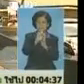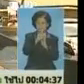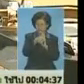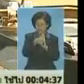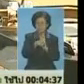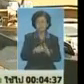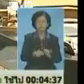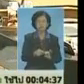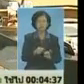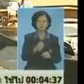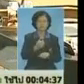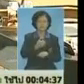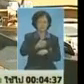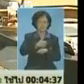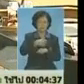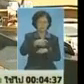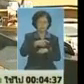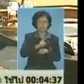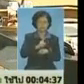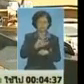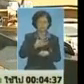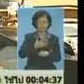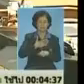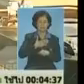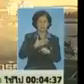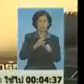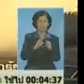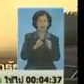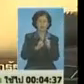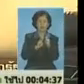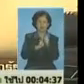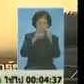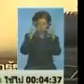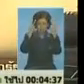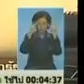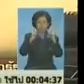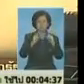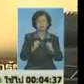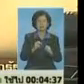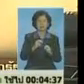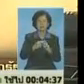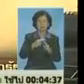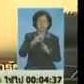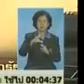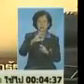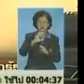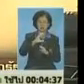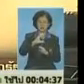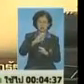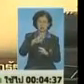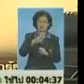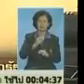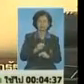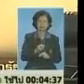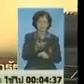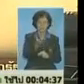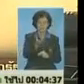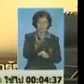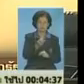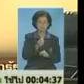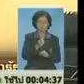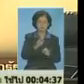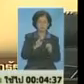ธานที่เคารพร้อยตำรวจเอกเฉลิมอยู่บำรุงบัญชีรายชื่อเ พรรคเพื่อไทยในฐานะรองนายกที่ทำงานร่ว